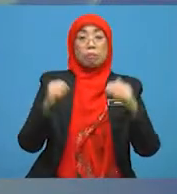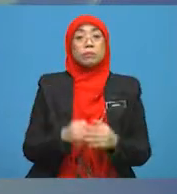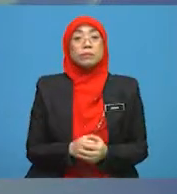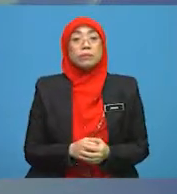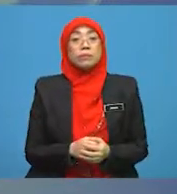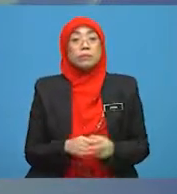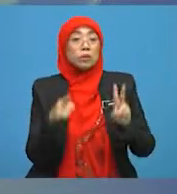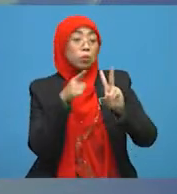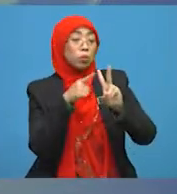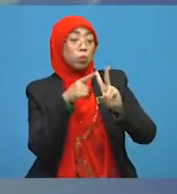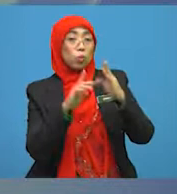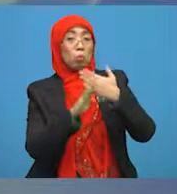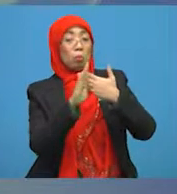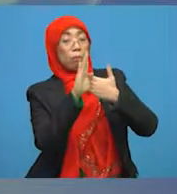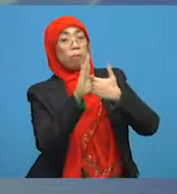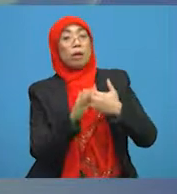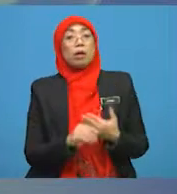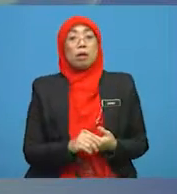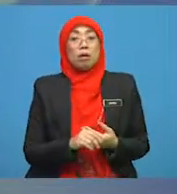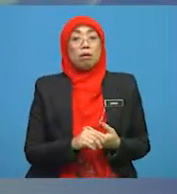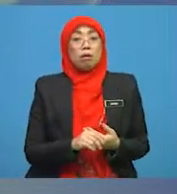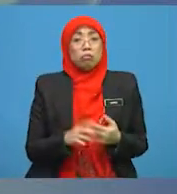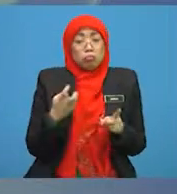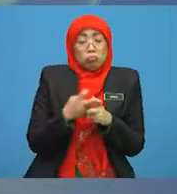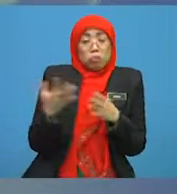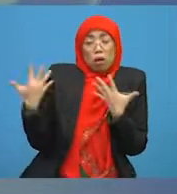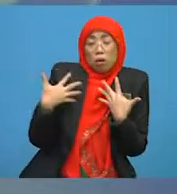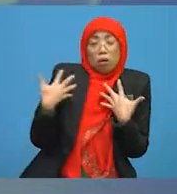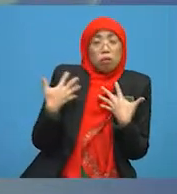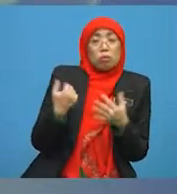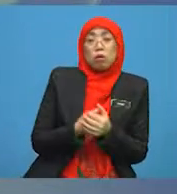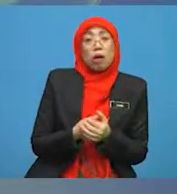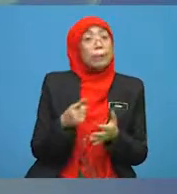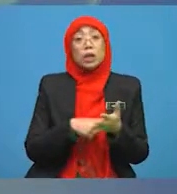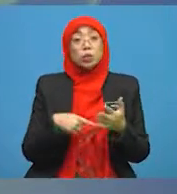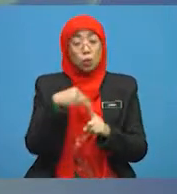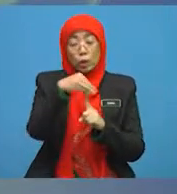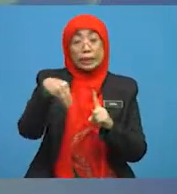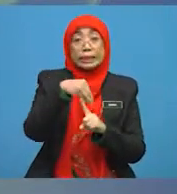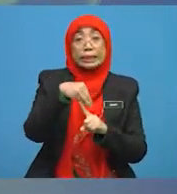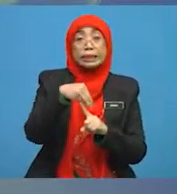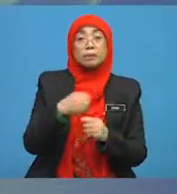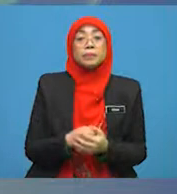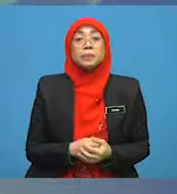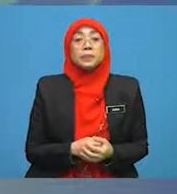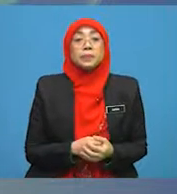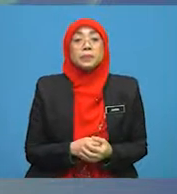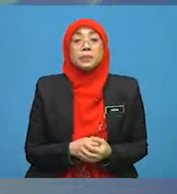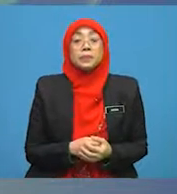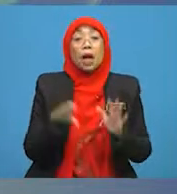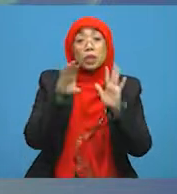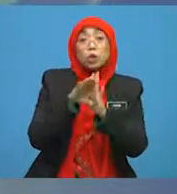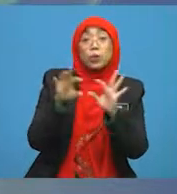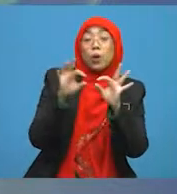tegang. Para pelajar perhatikan contoh ayat untuk homonim ini. Ayat pertama,